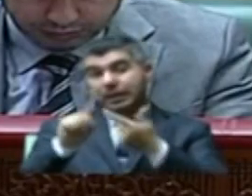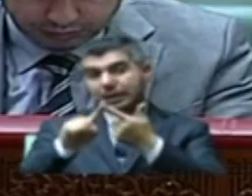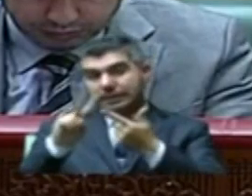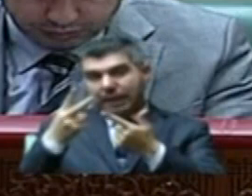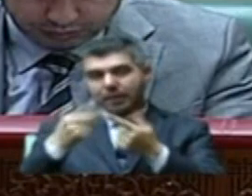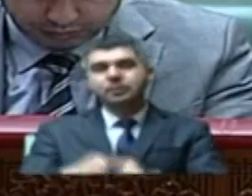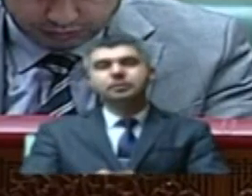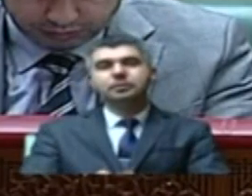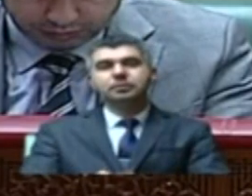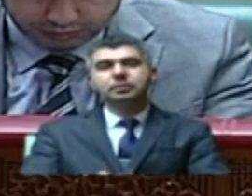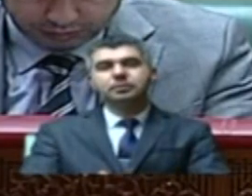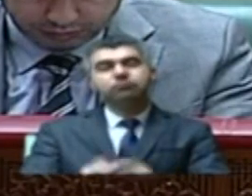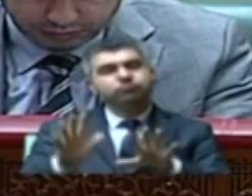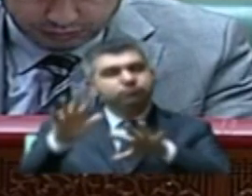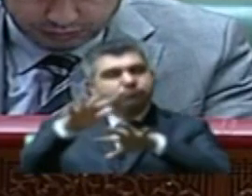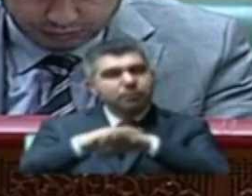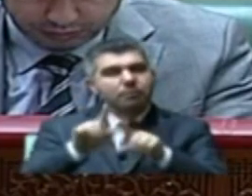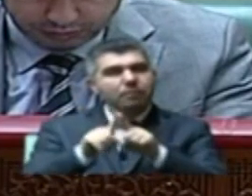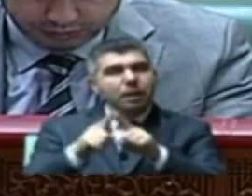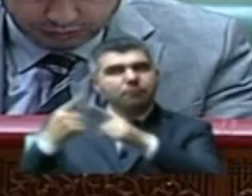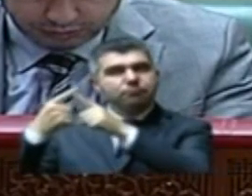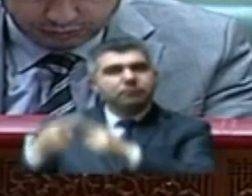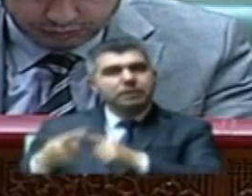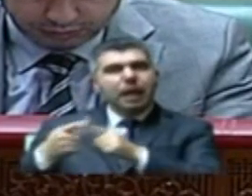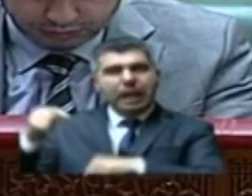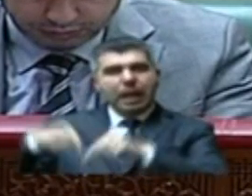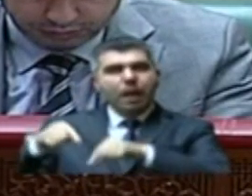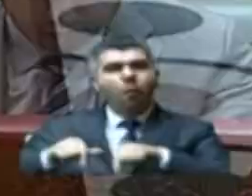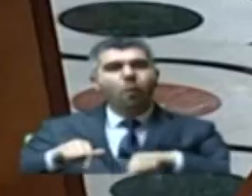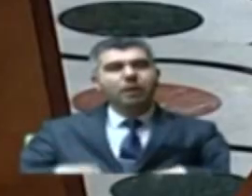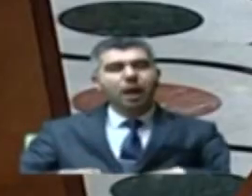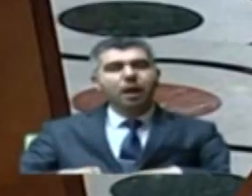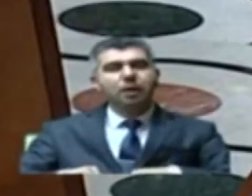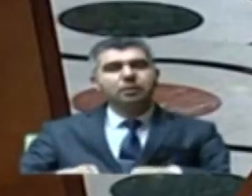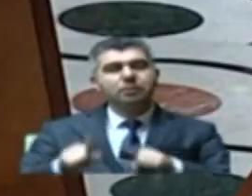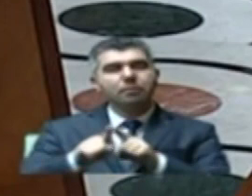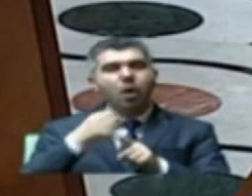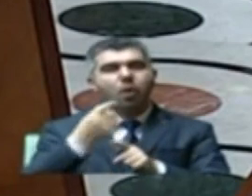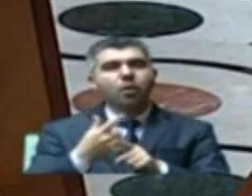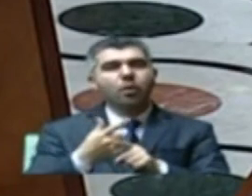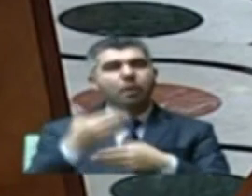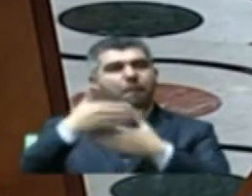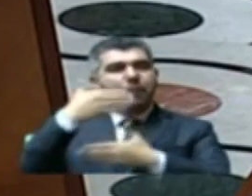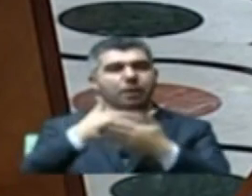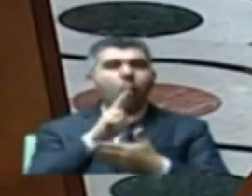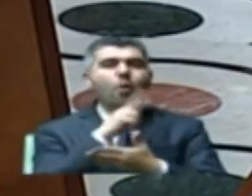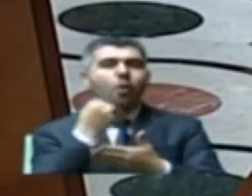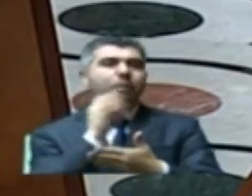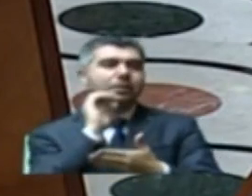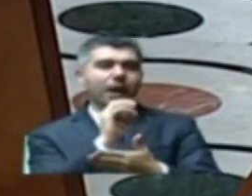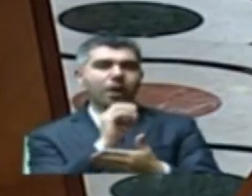الآن في إطار تعبئة أموال من مؤسسات وطنية، ولا بأس أن أذكرها، لا سي دي جي اليوم